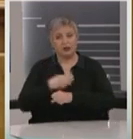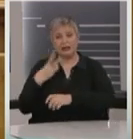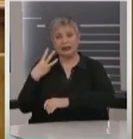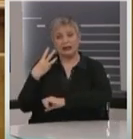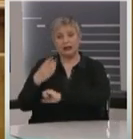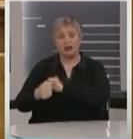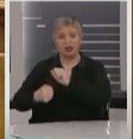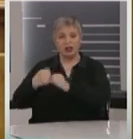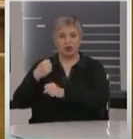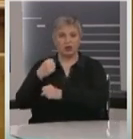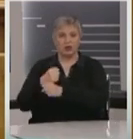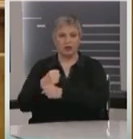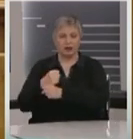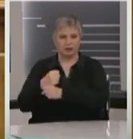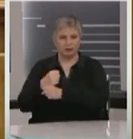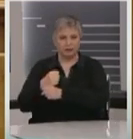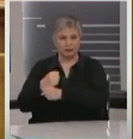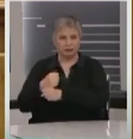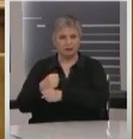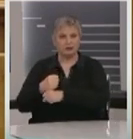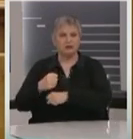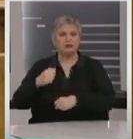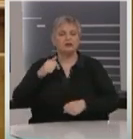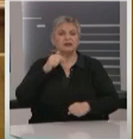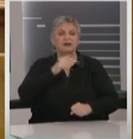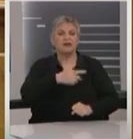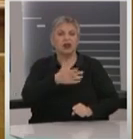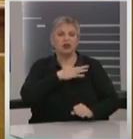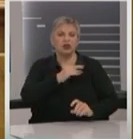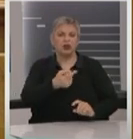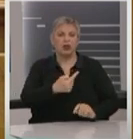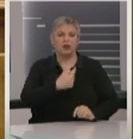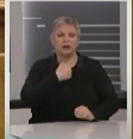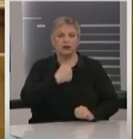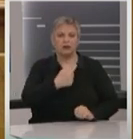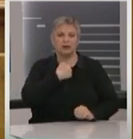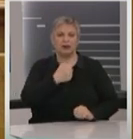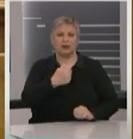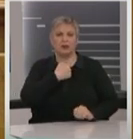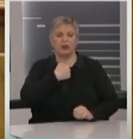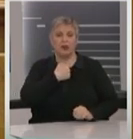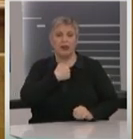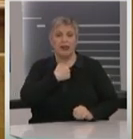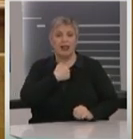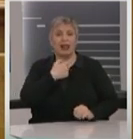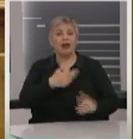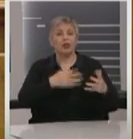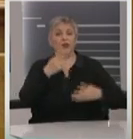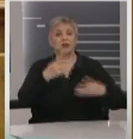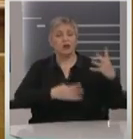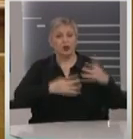3 χρόνια, ενώ εσείς δεν πέσατε μέσα ούτε σε έναν προϋπολογισμό.